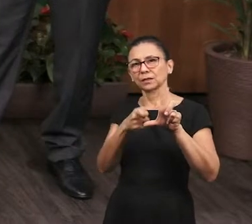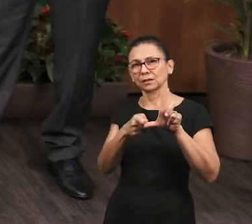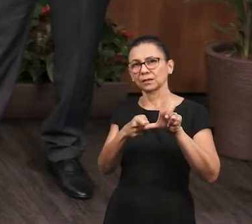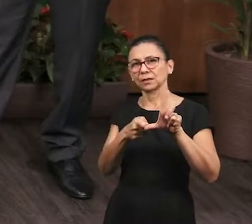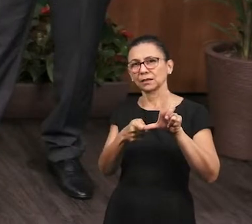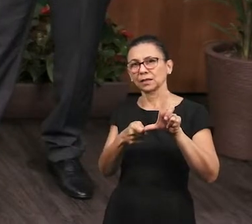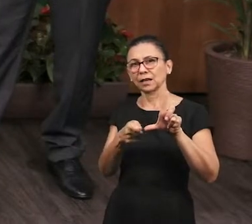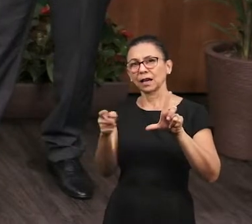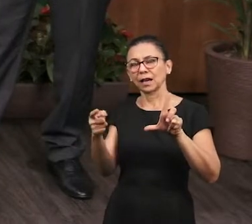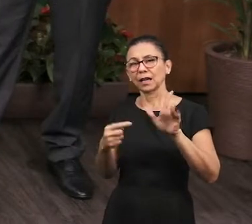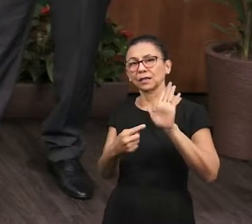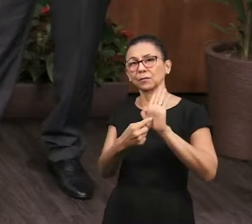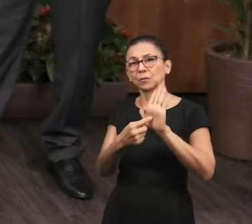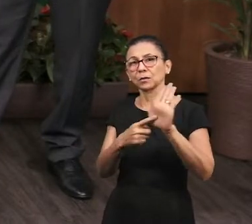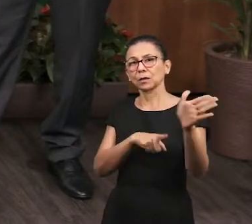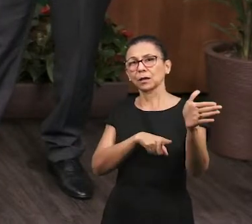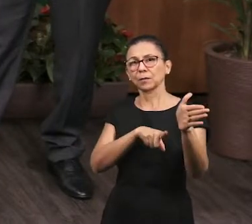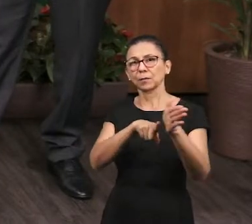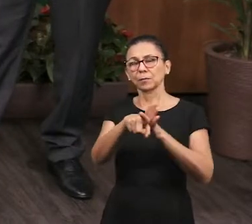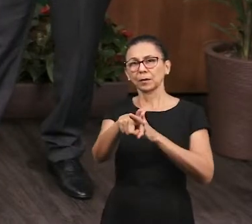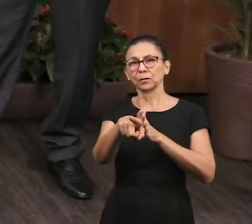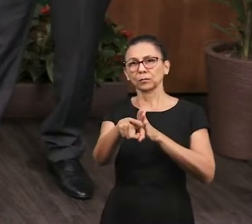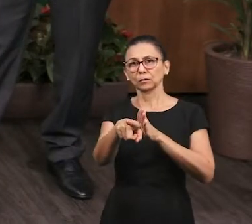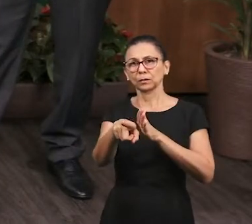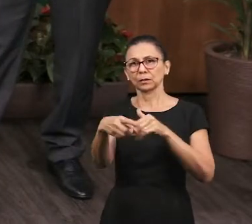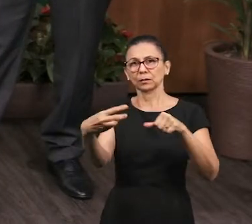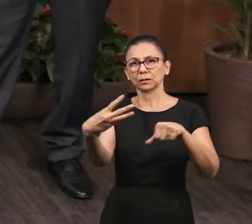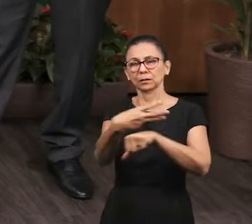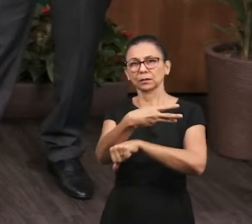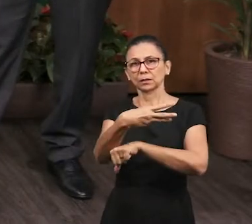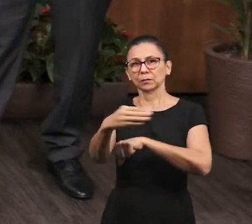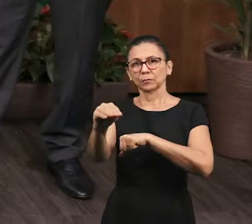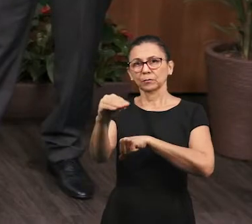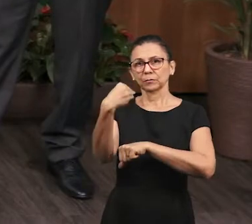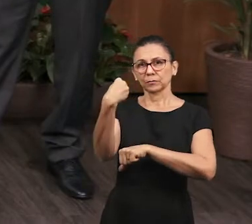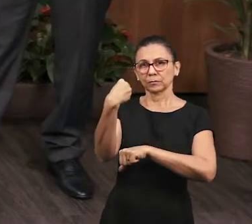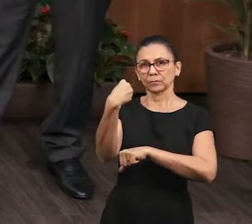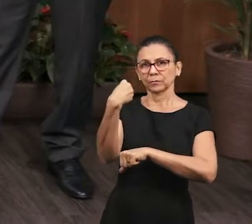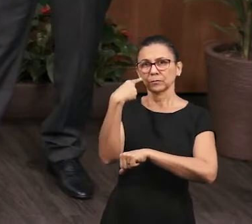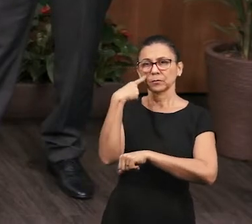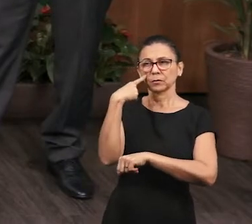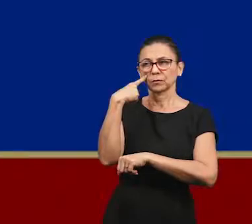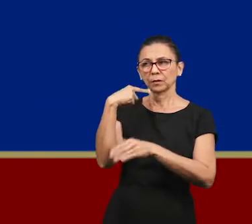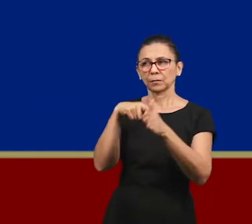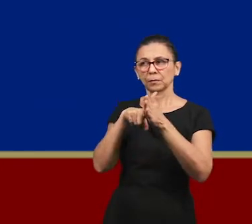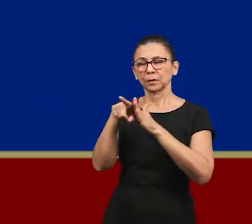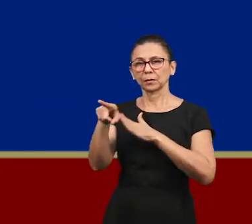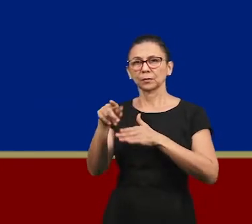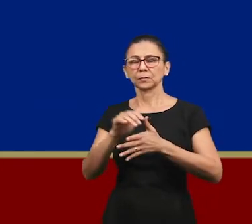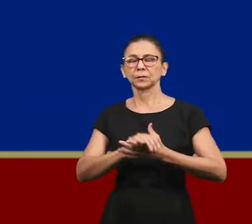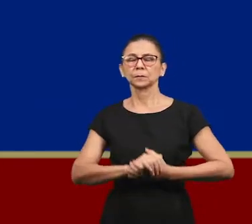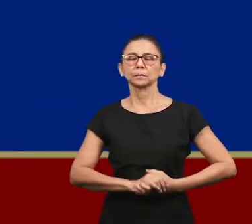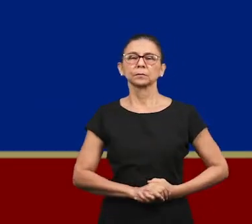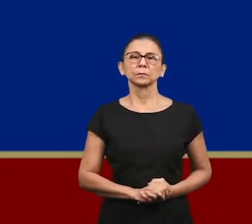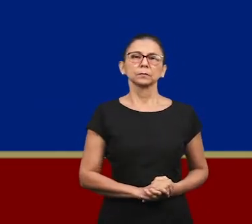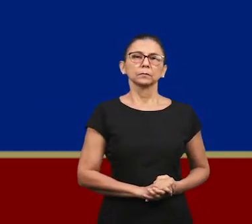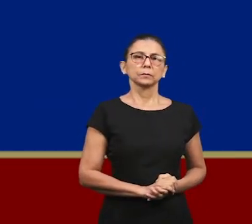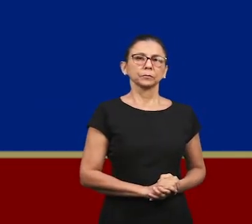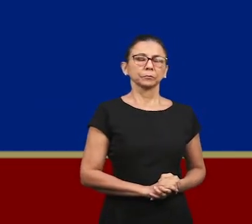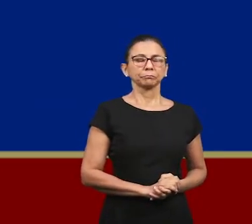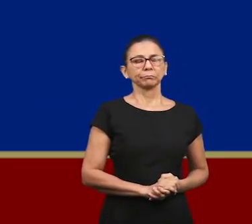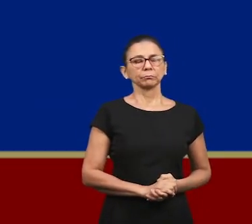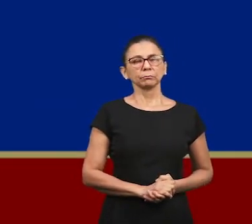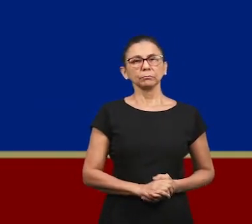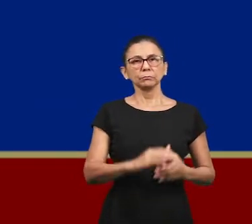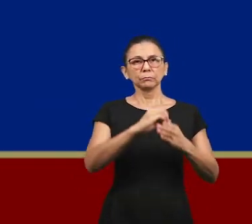который находится сейчас, и вам будет послан вопрос, и вы можете ответить на этот вопрос. Вопрос,